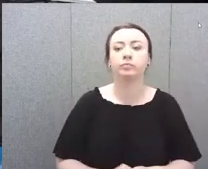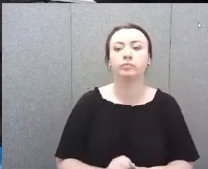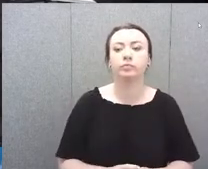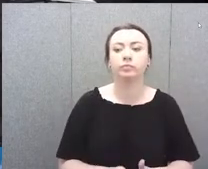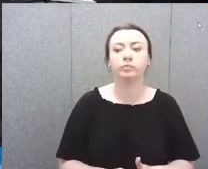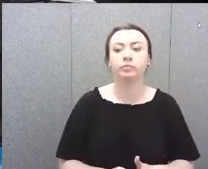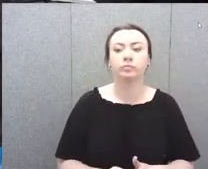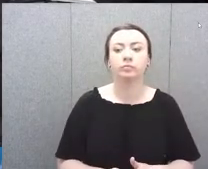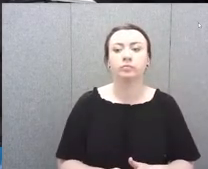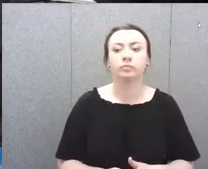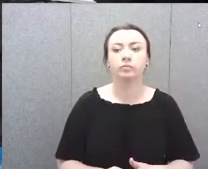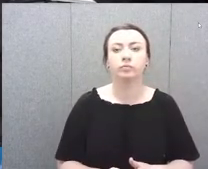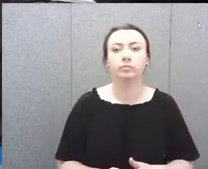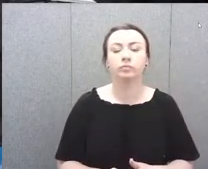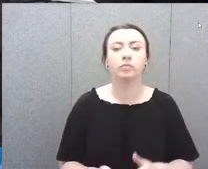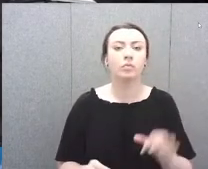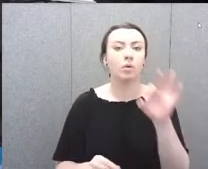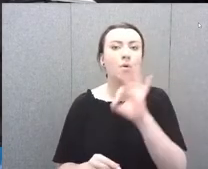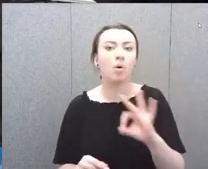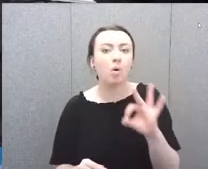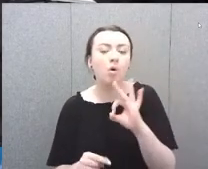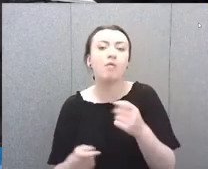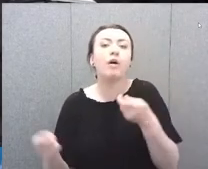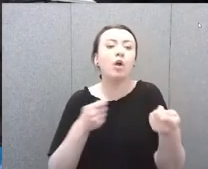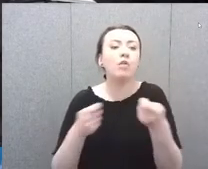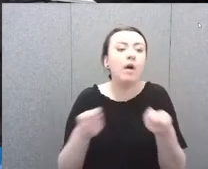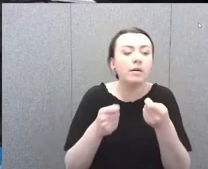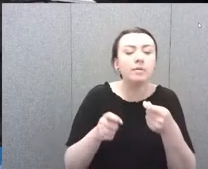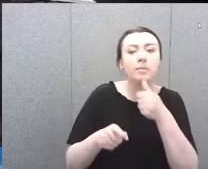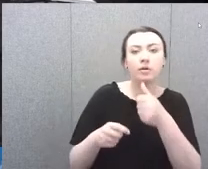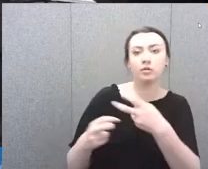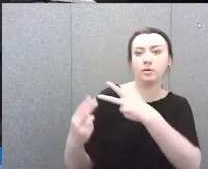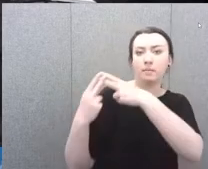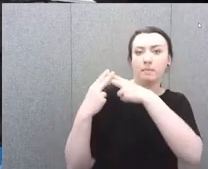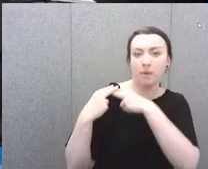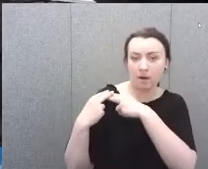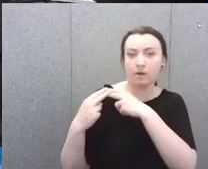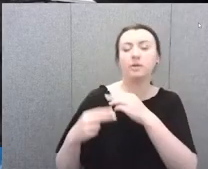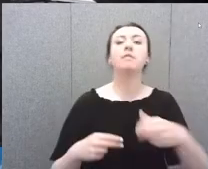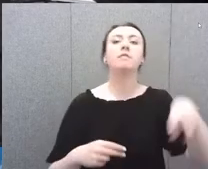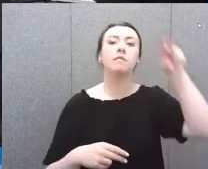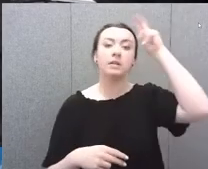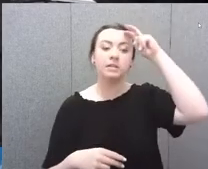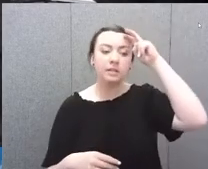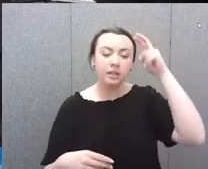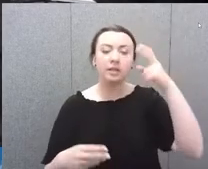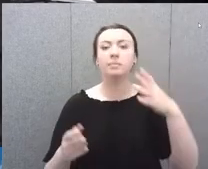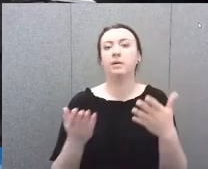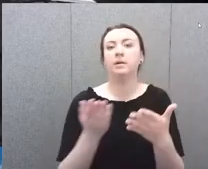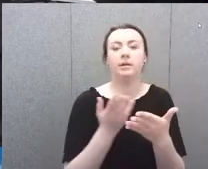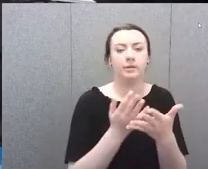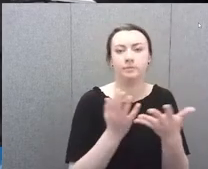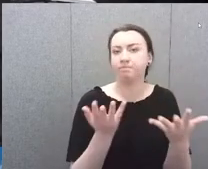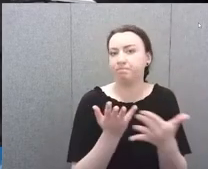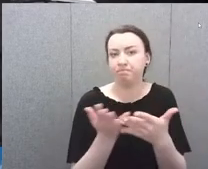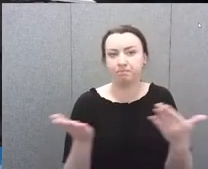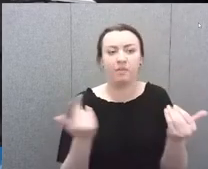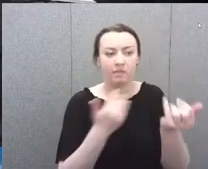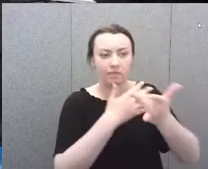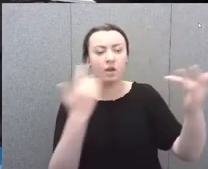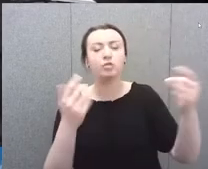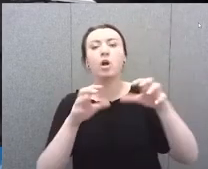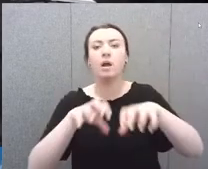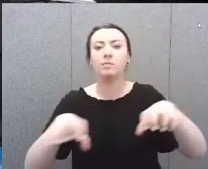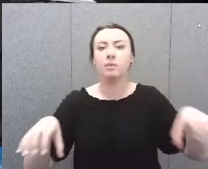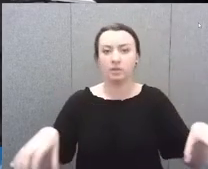про управленческие позиции и специфические категории общественной администрации,